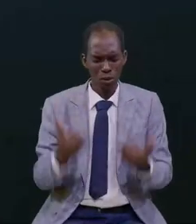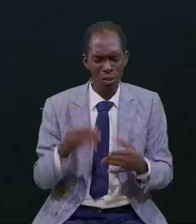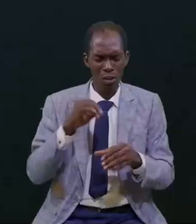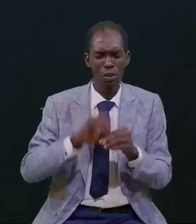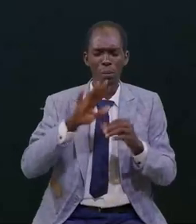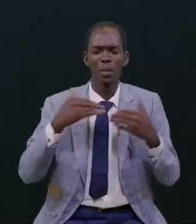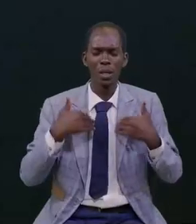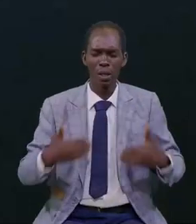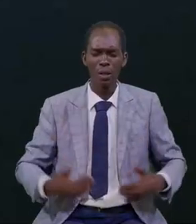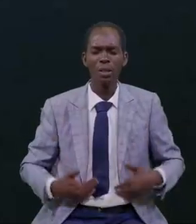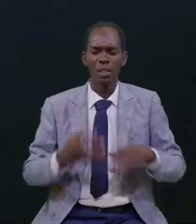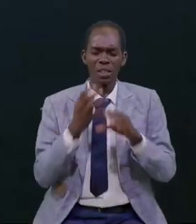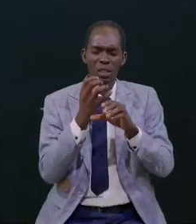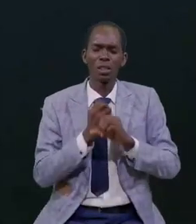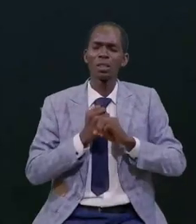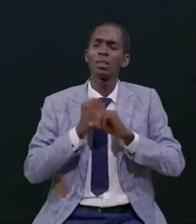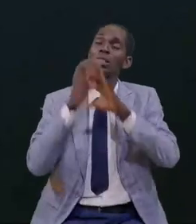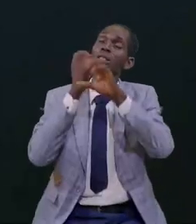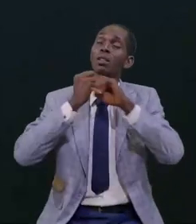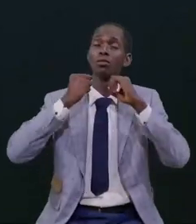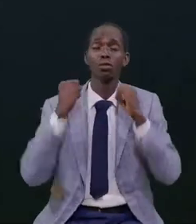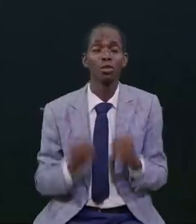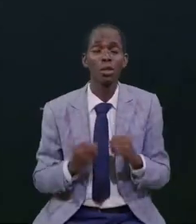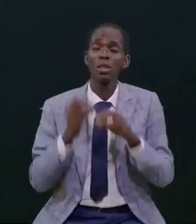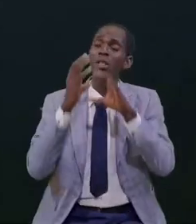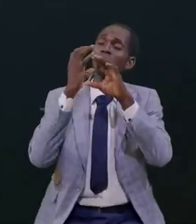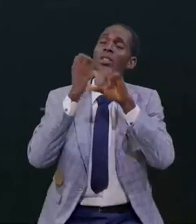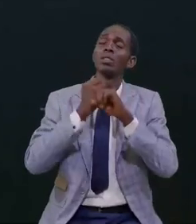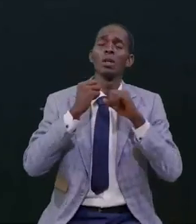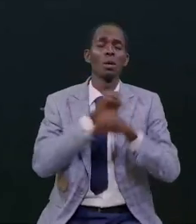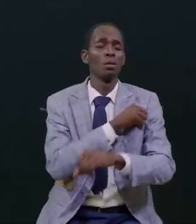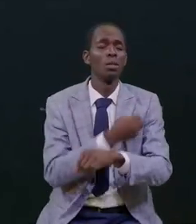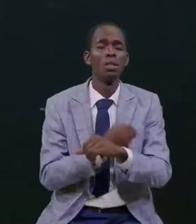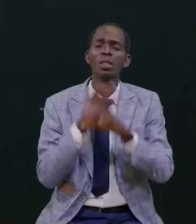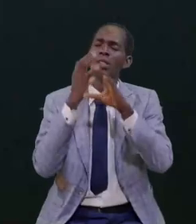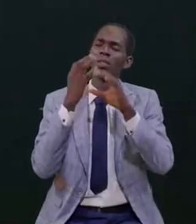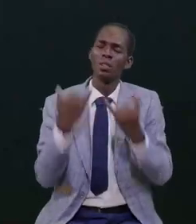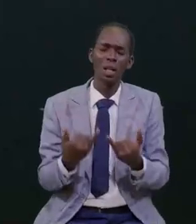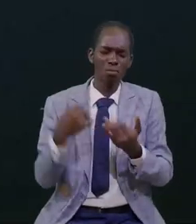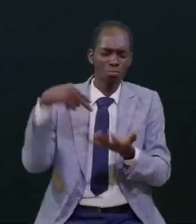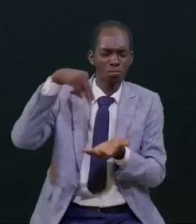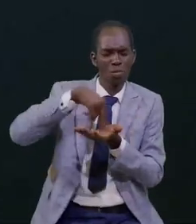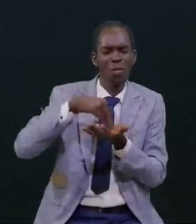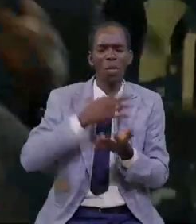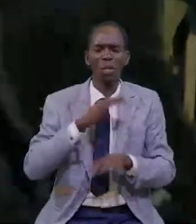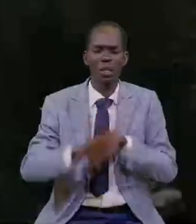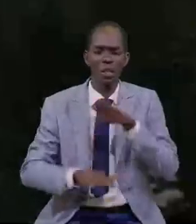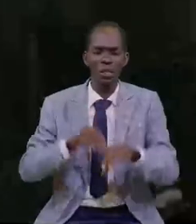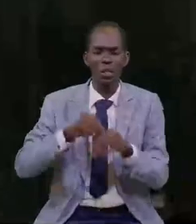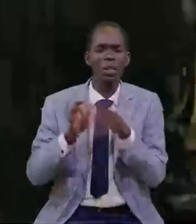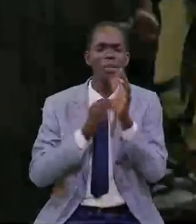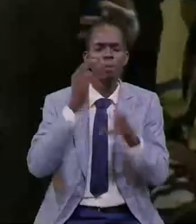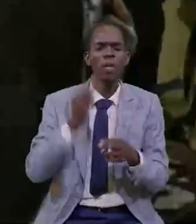corps recevez la force recevez la puissance levez-vous et marcher au nom de